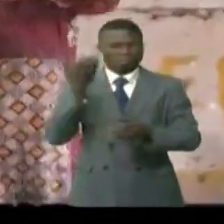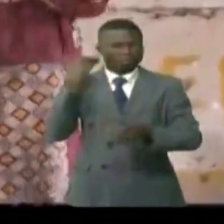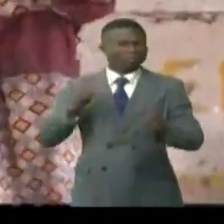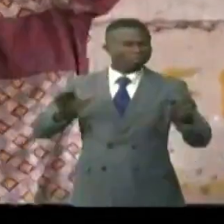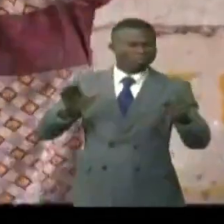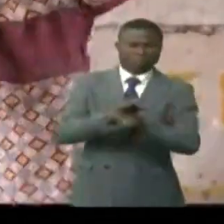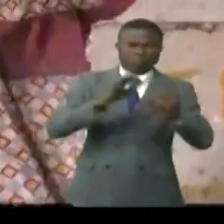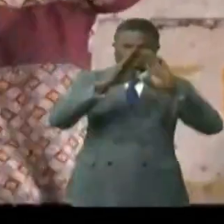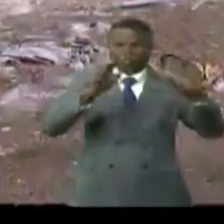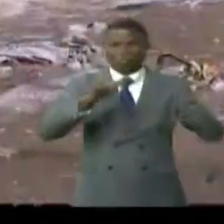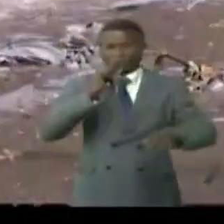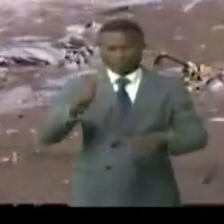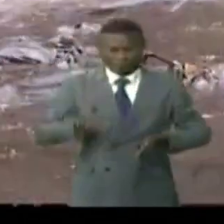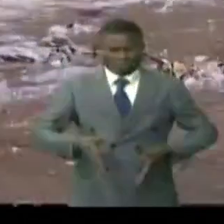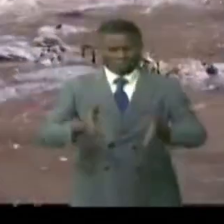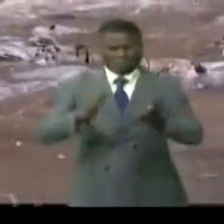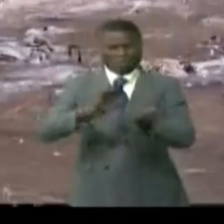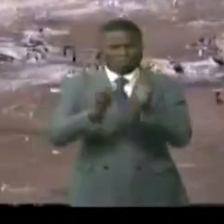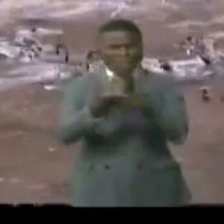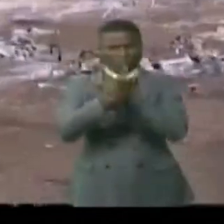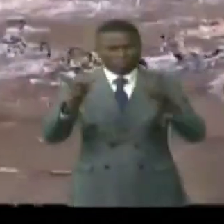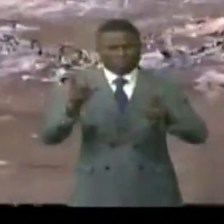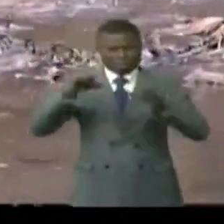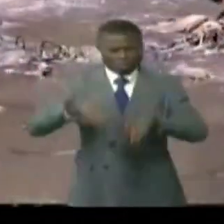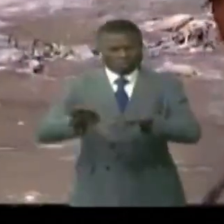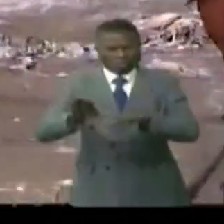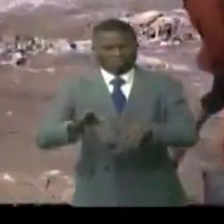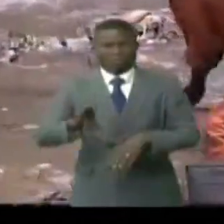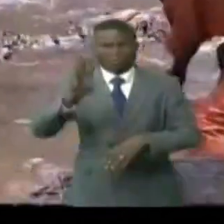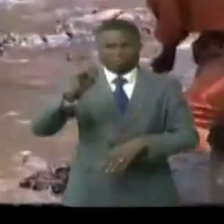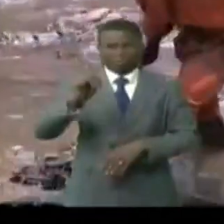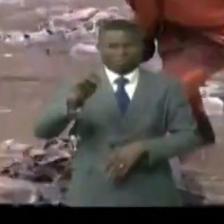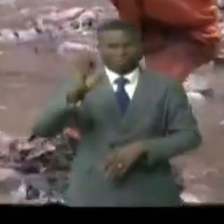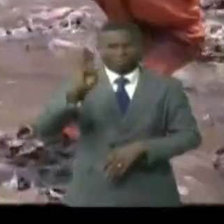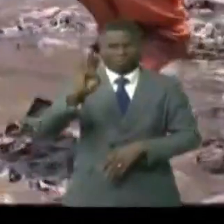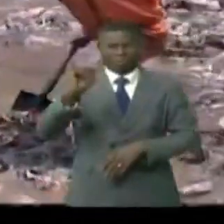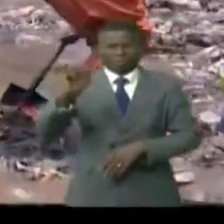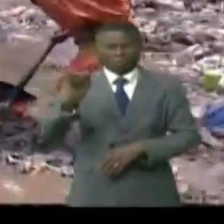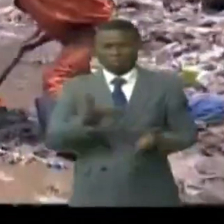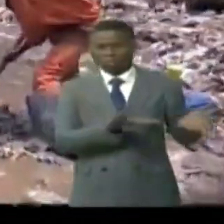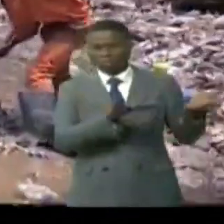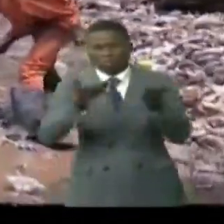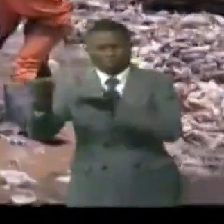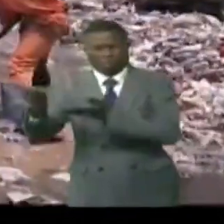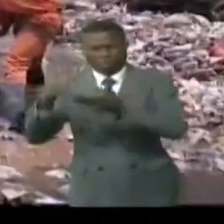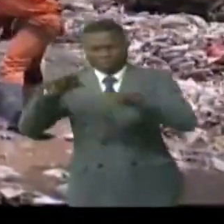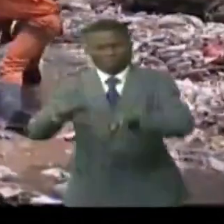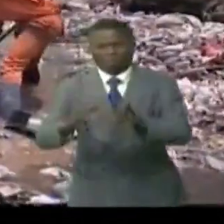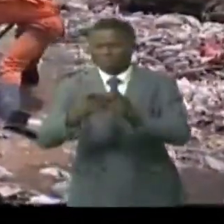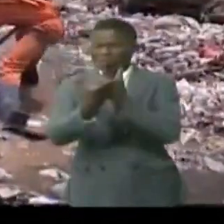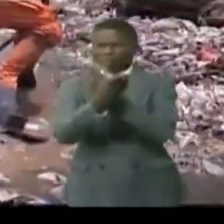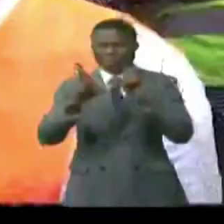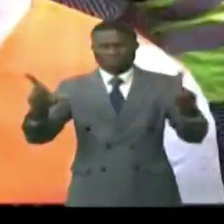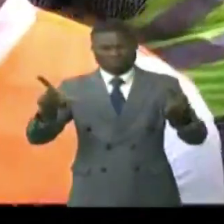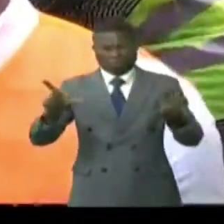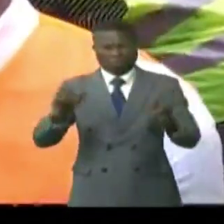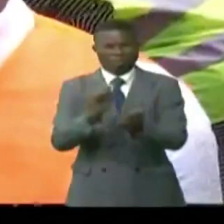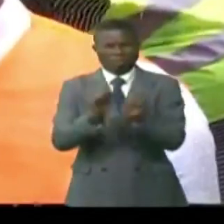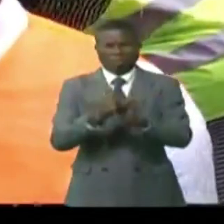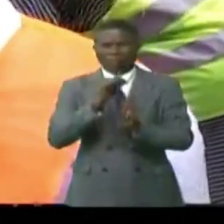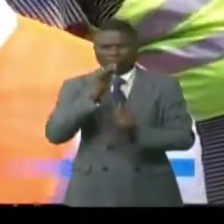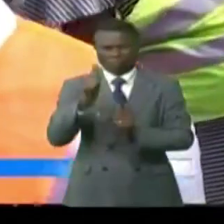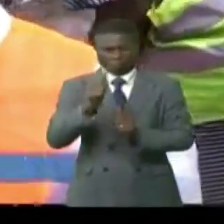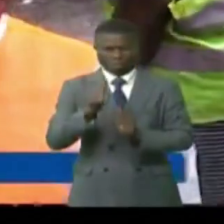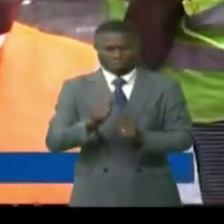Une fois la voie dégagée, la rivière Binza pourrait évidemment charrier l'eau des puits vers les fleuves Congo sans trop de dégâts dus